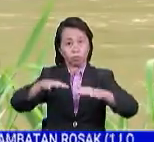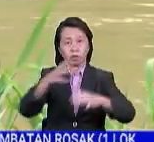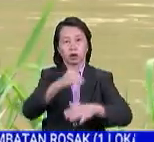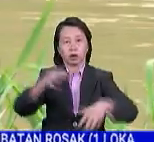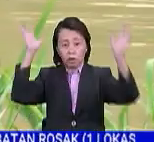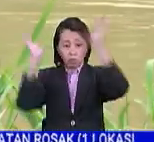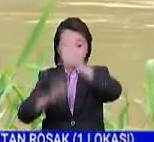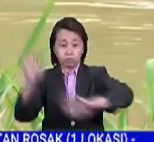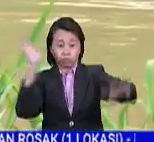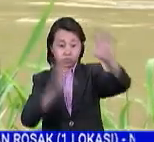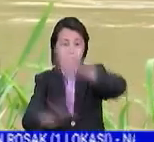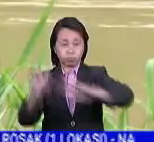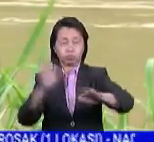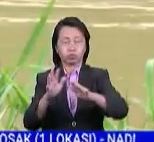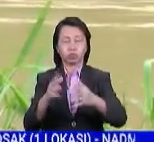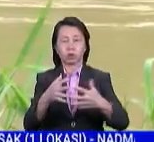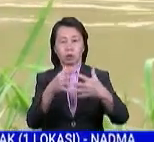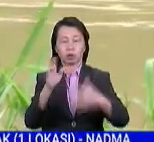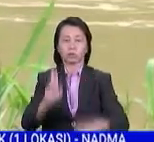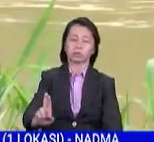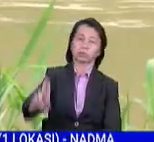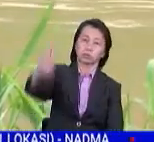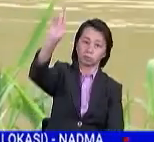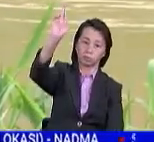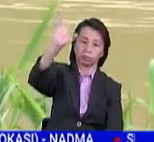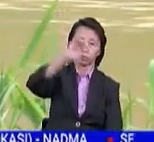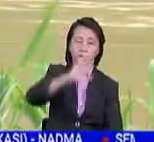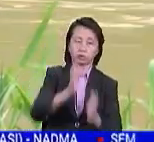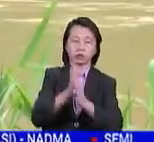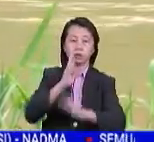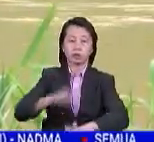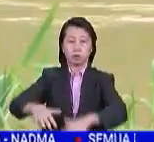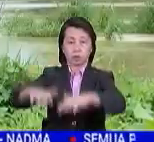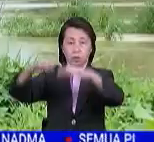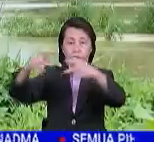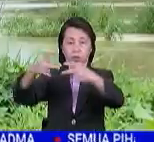kencang di negeri utara Semenanjung serta mengakibatkan banjir di kawasan rendah.